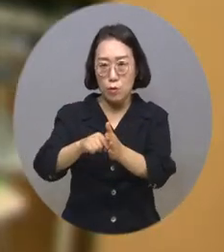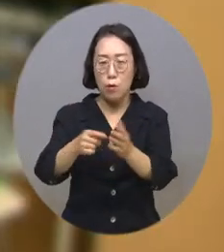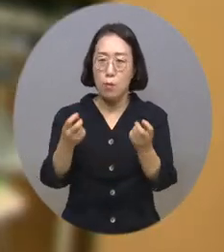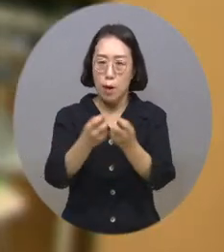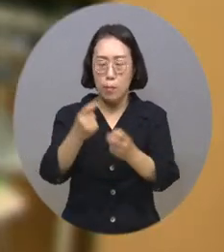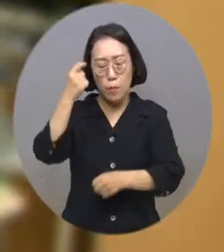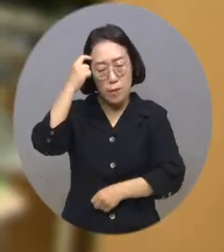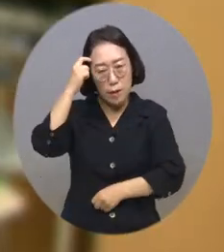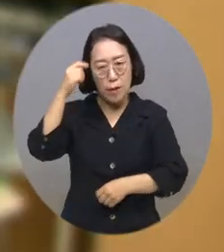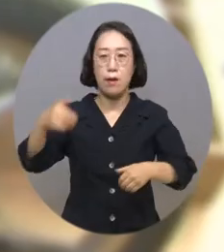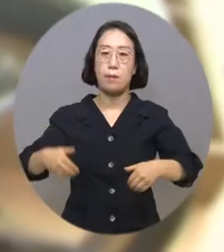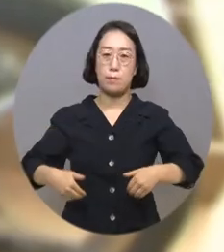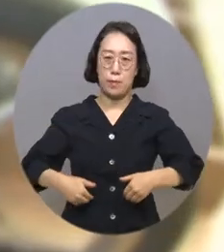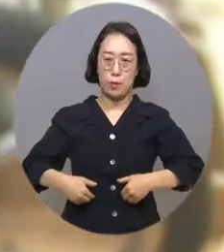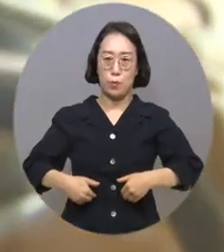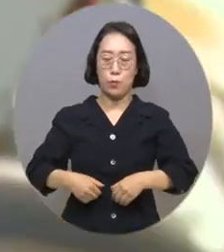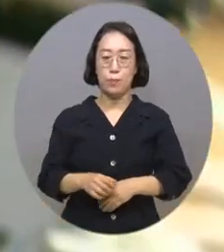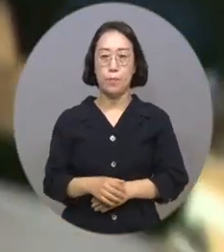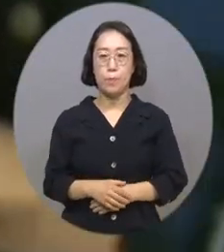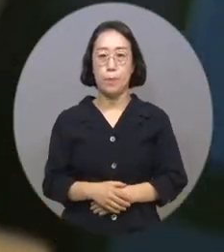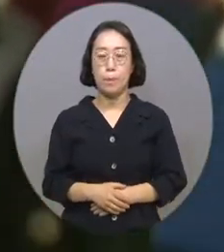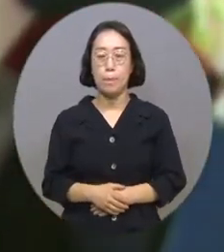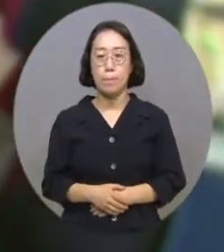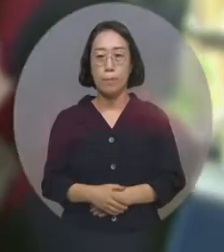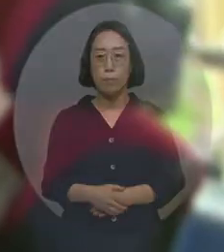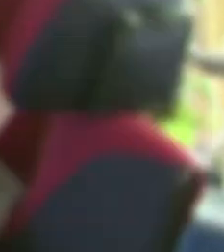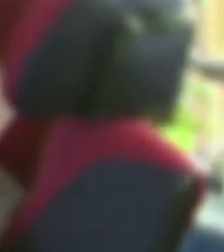시점입니다 복채 빈유 스포츠용 입니다